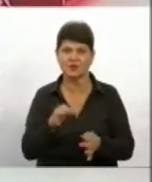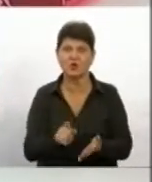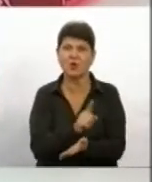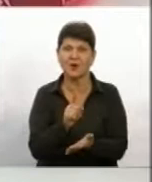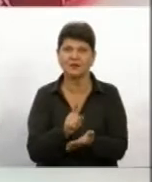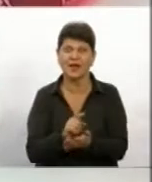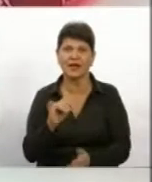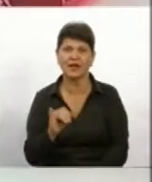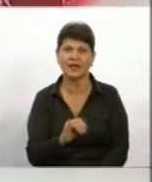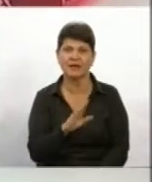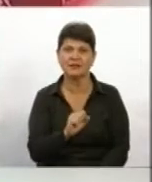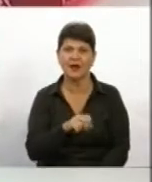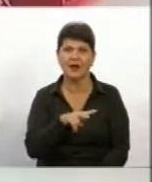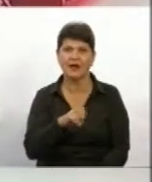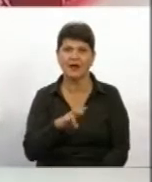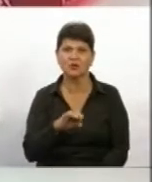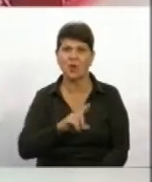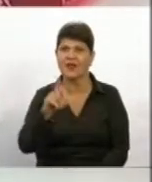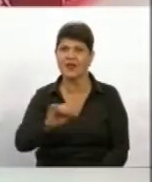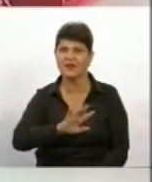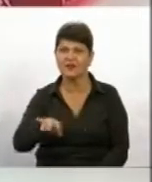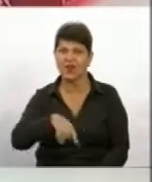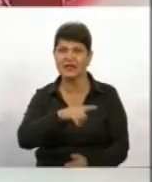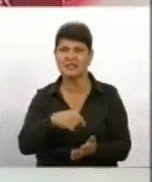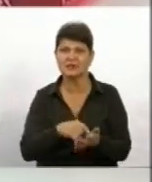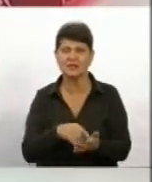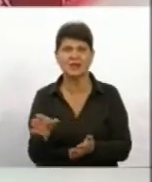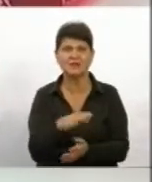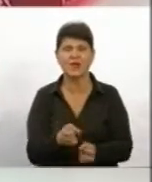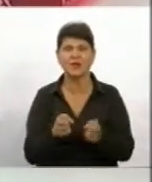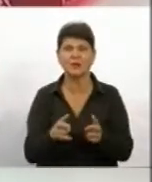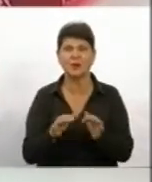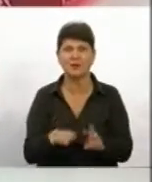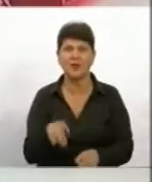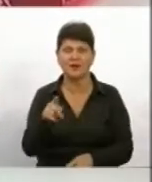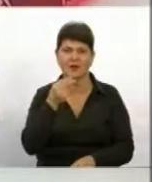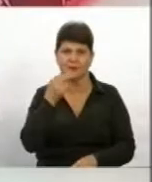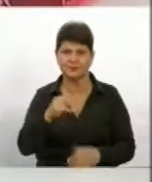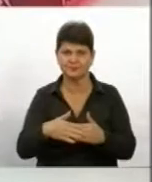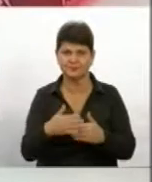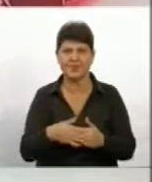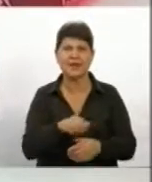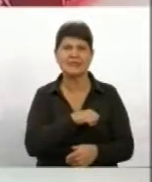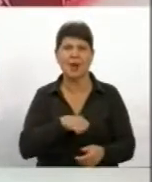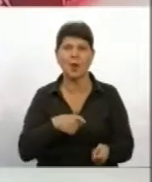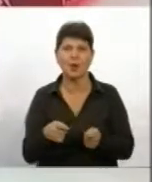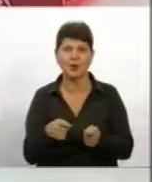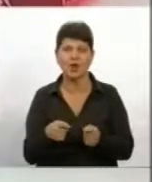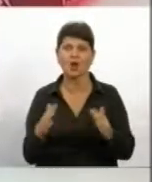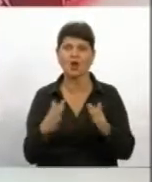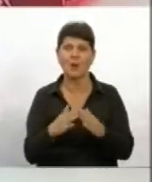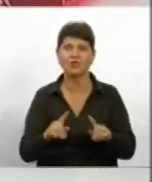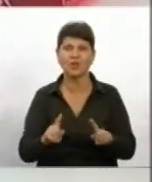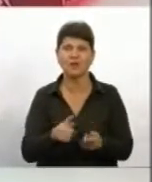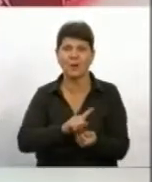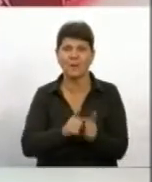Ігоря Салецького не виїжджати з міста. Усе в рамках кримінального провадження, де йому закидають самоуправство. Під домашній арешт